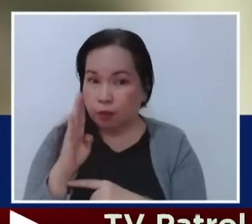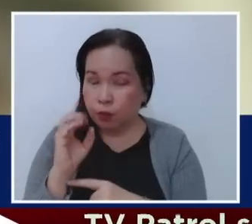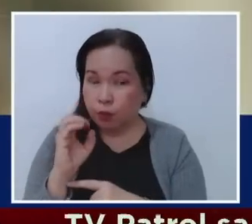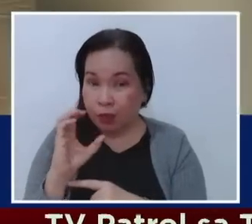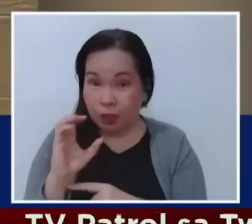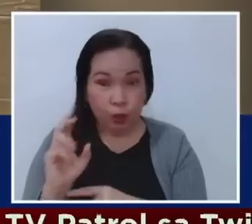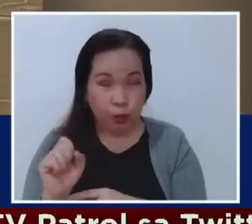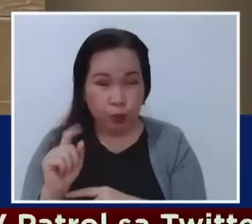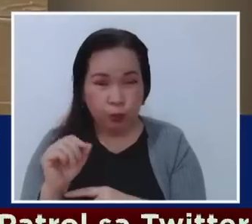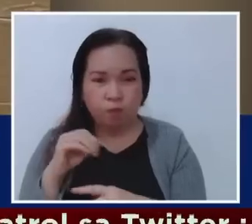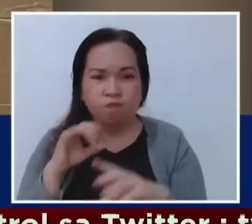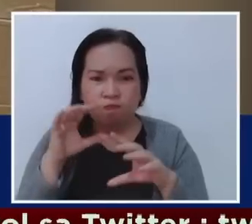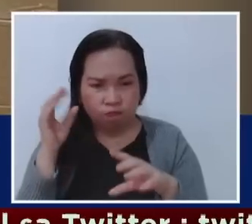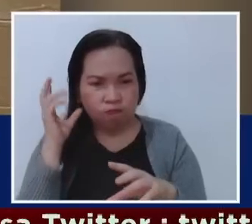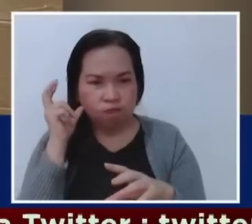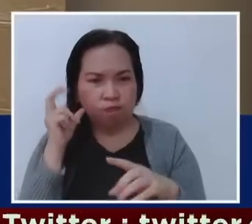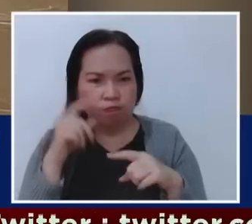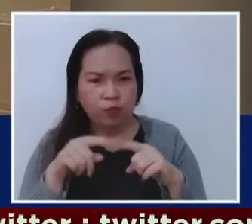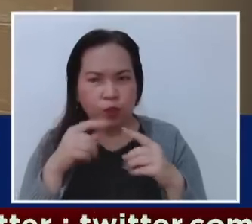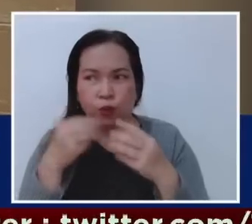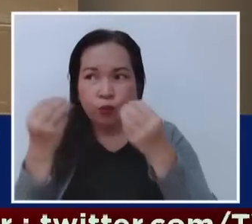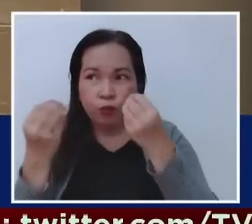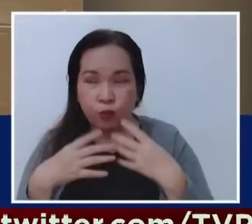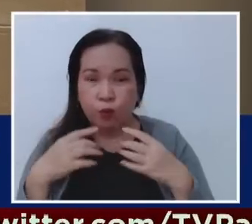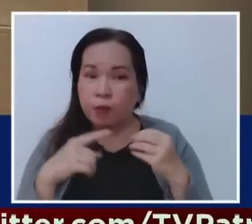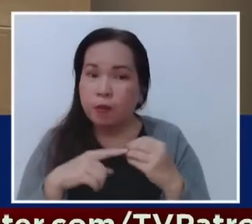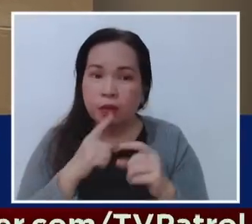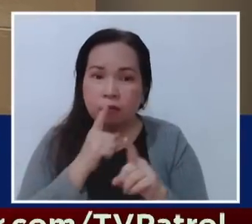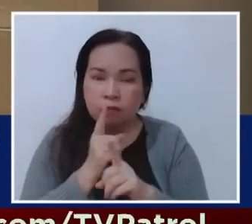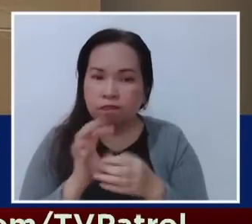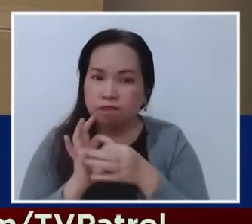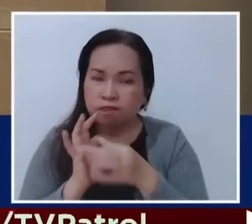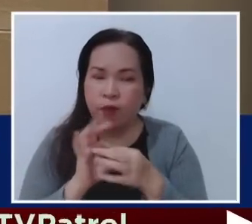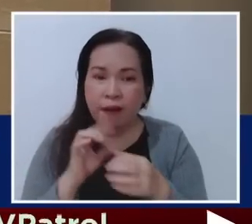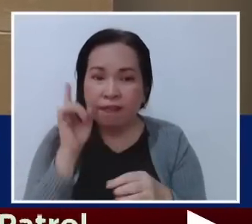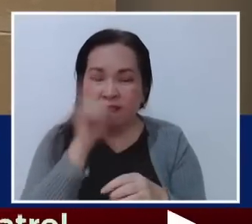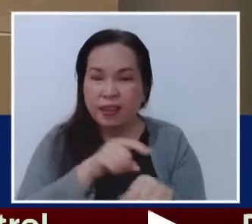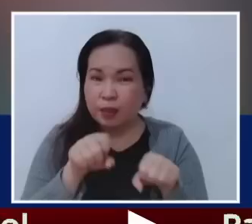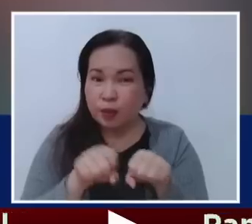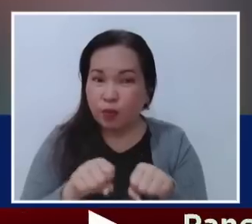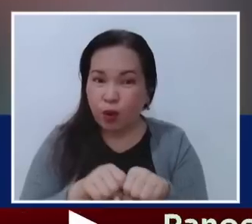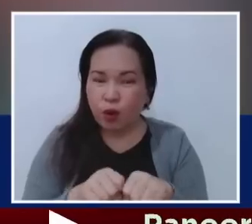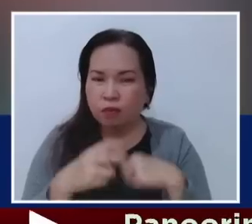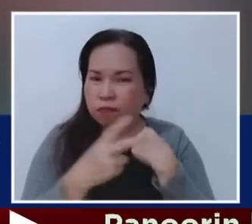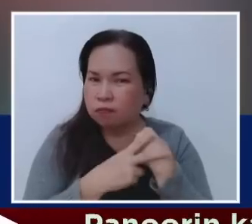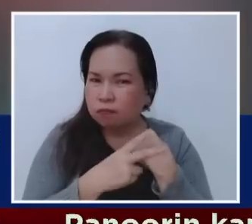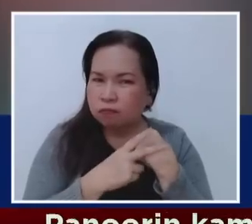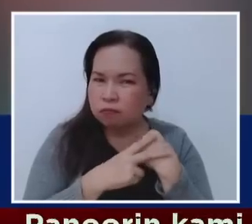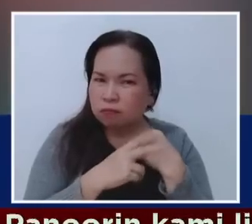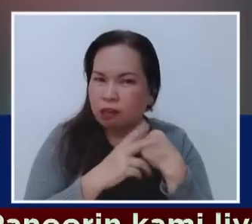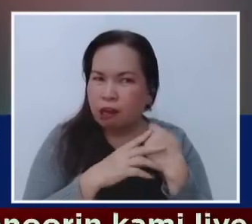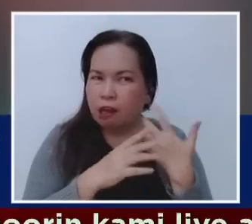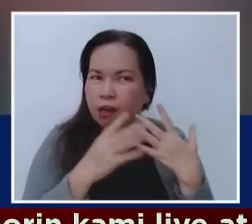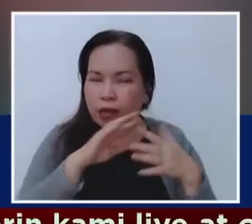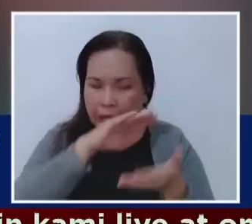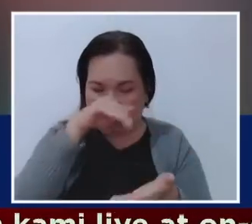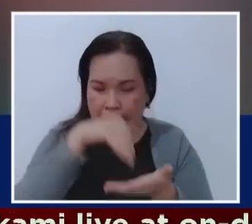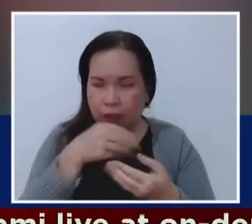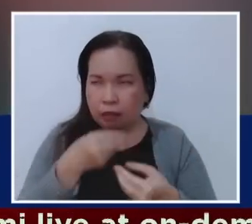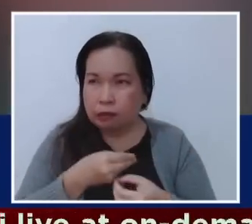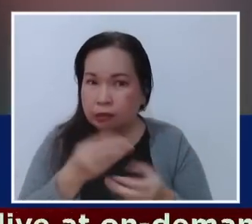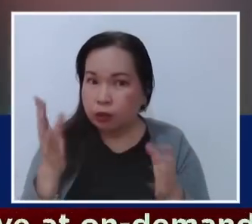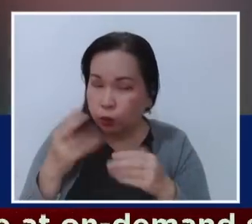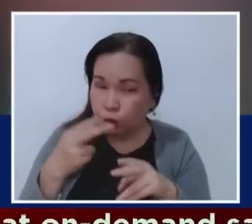ng ahensya ng impormasyon kaugnay ng naturang Peking footwear na nakaimbak sa isang distribution hub malapit sa Metro